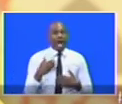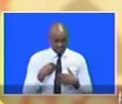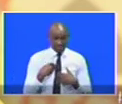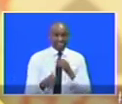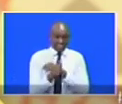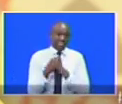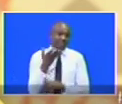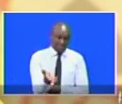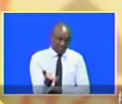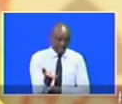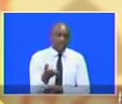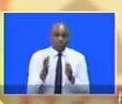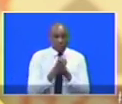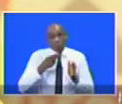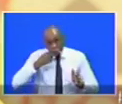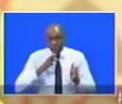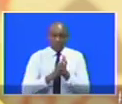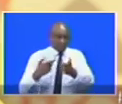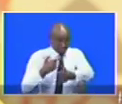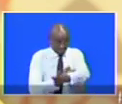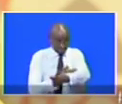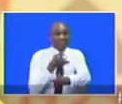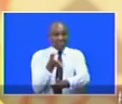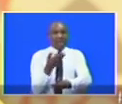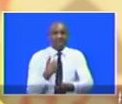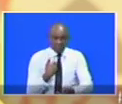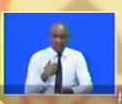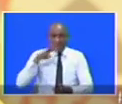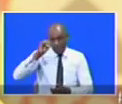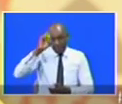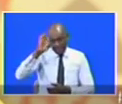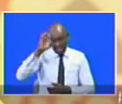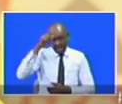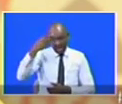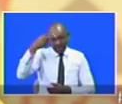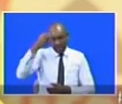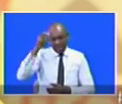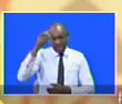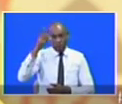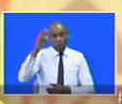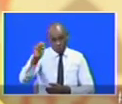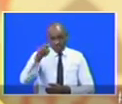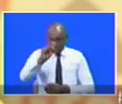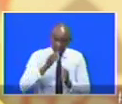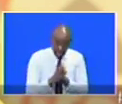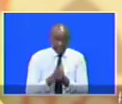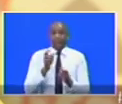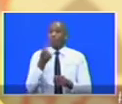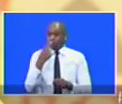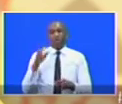injecting drugs and smoking. When methadone is taken orally, those they are